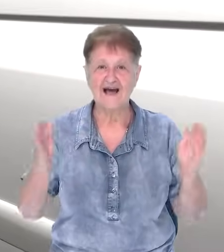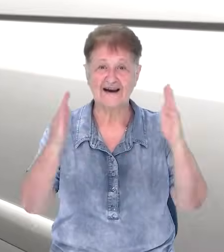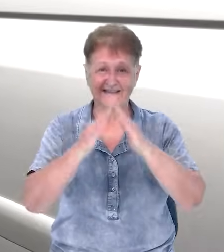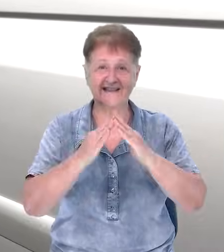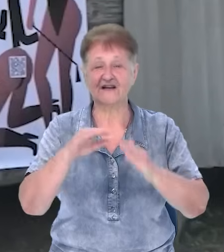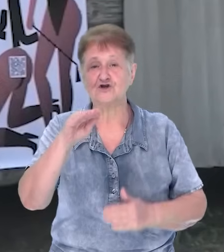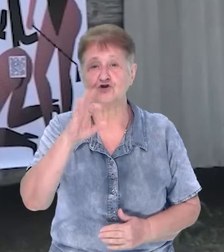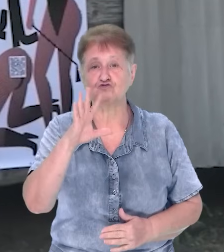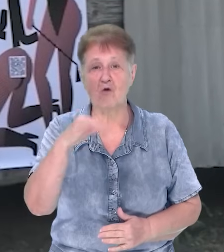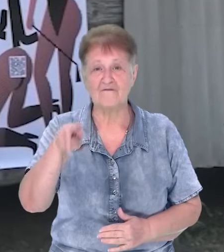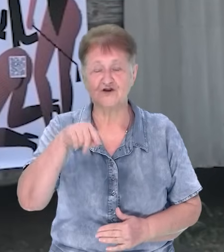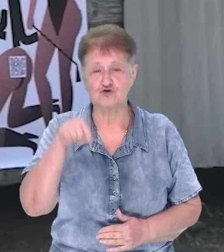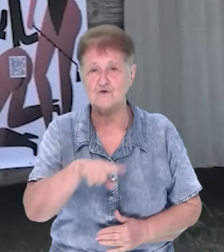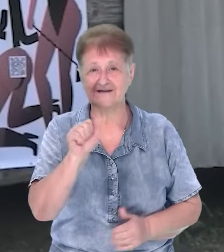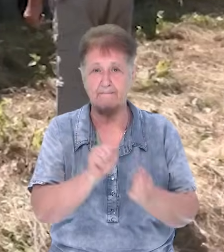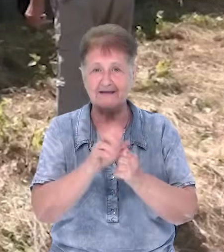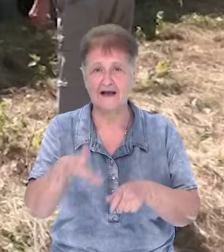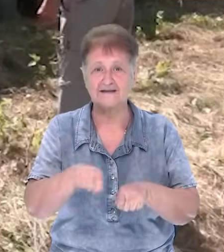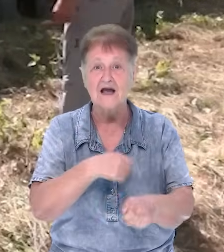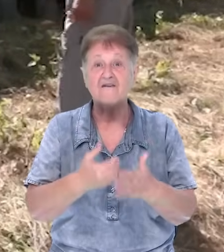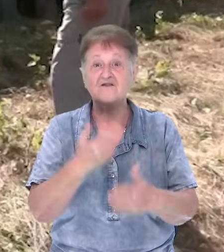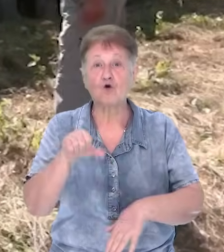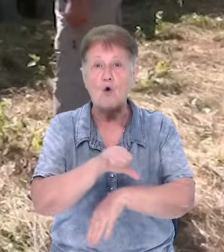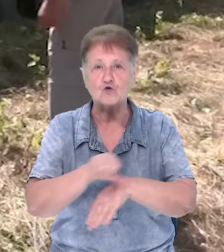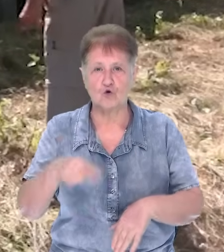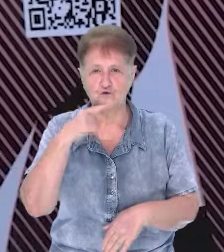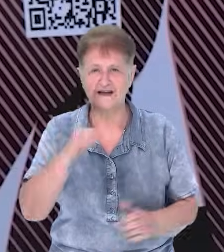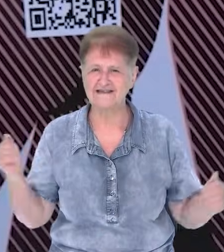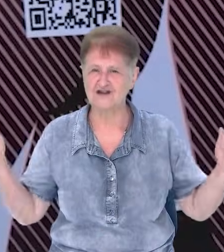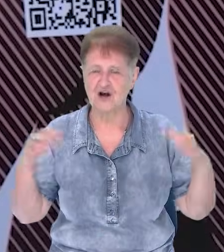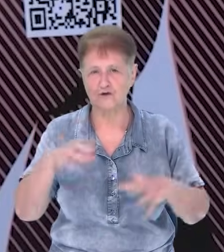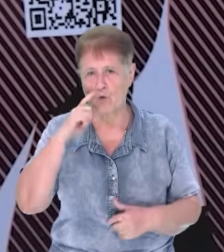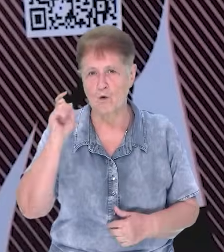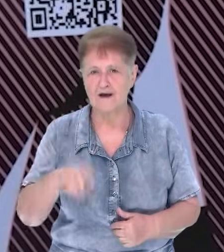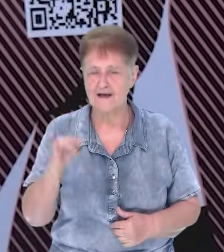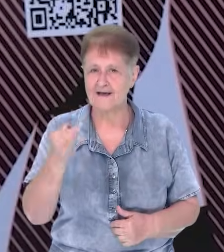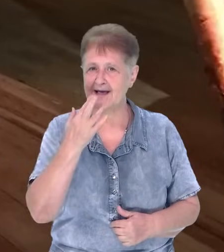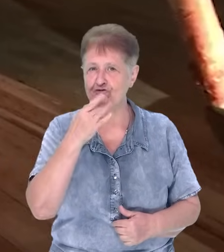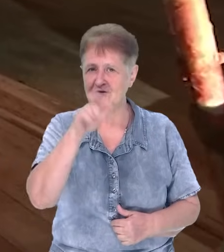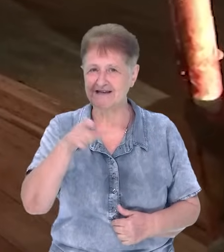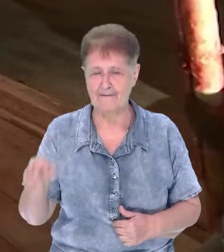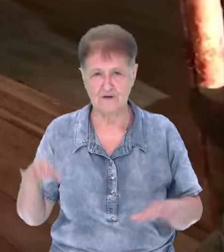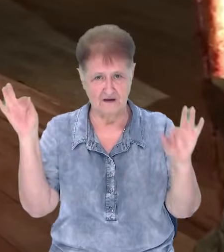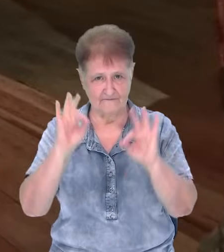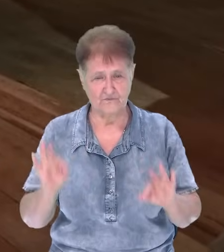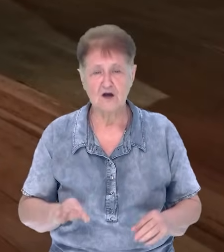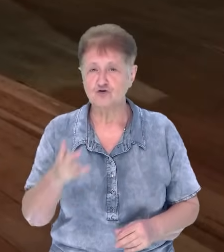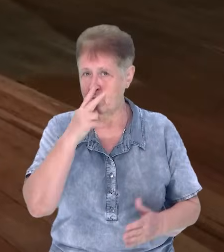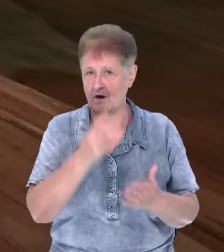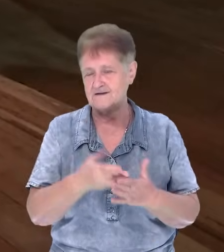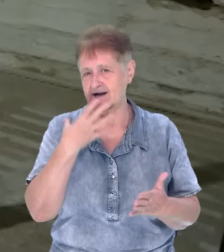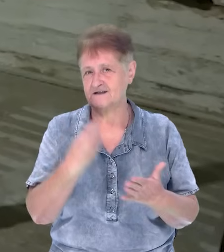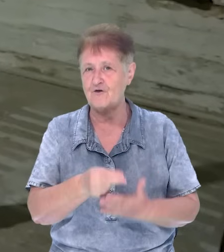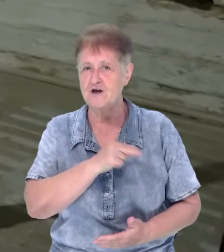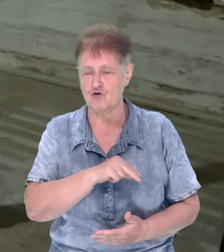резиденції «Жовідь». Сюди за 15 кілометрів від кордону з Росією з'їжджались українські та іноземні митці. Аби показати свої